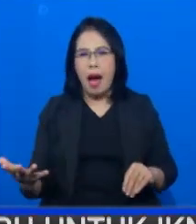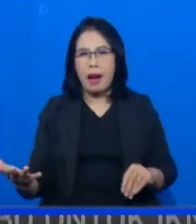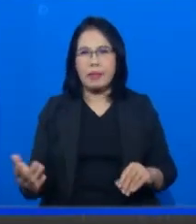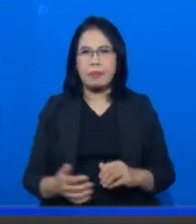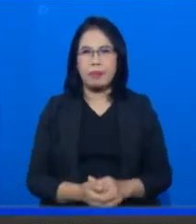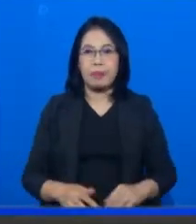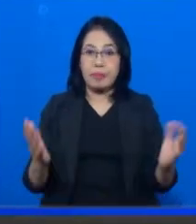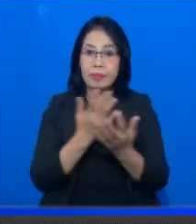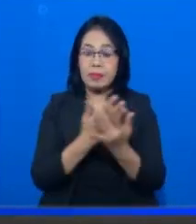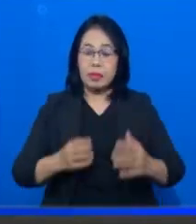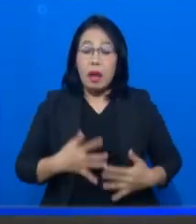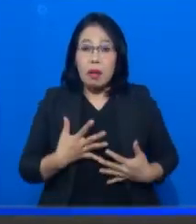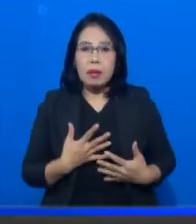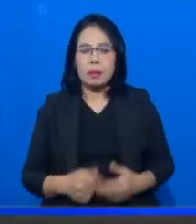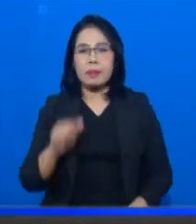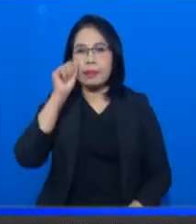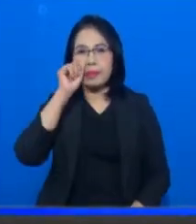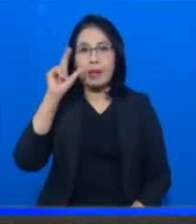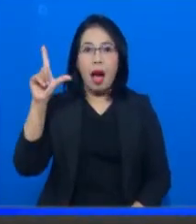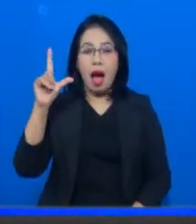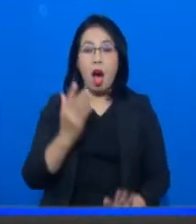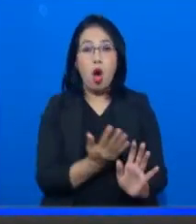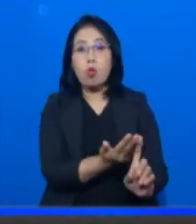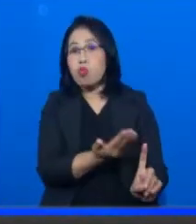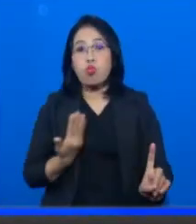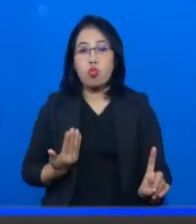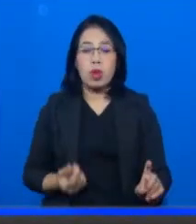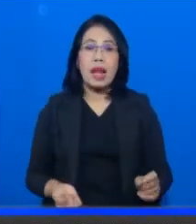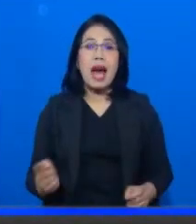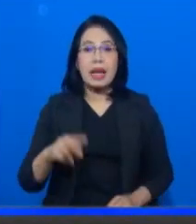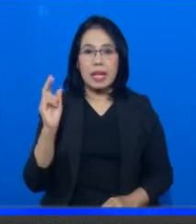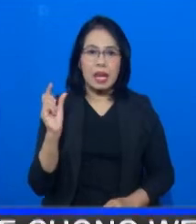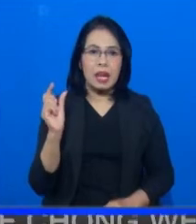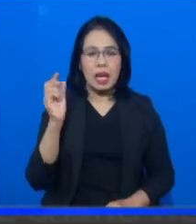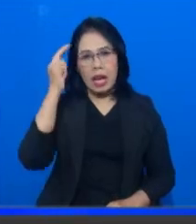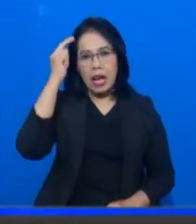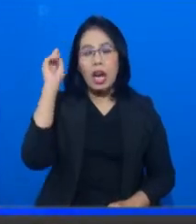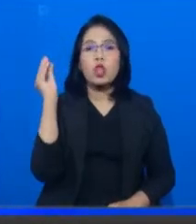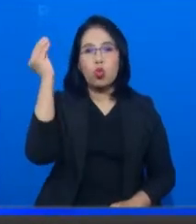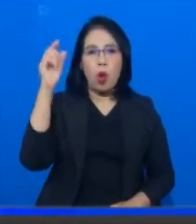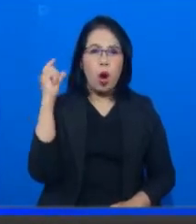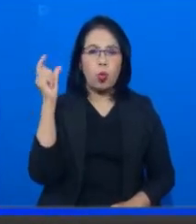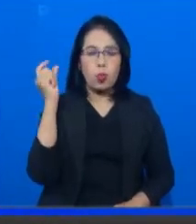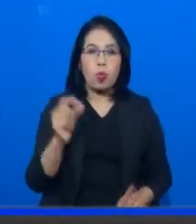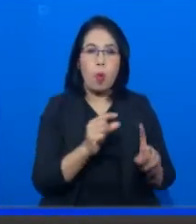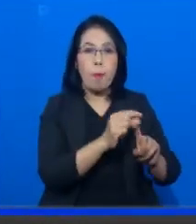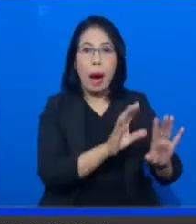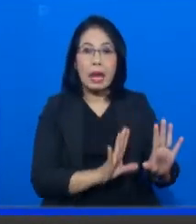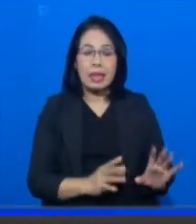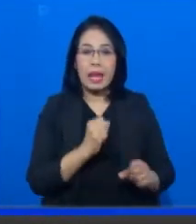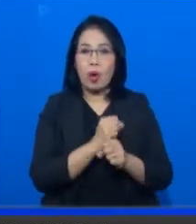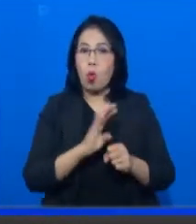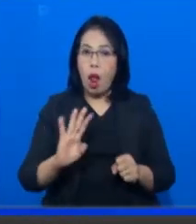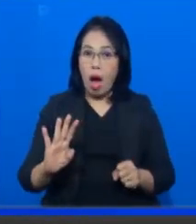Publik dikejutkan dengan mundurnya Erlangga Hartarto dari Ketua Umum Partai Golkar. Partai tiga besar di pemilu 2024 ini